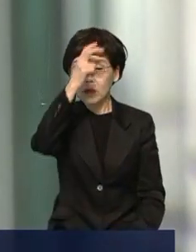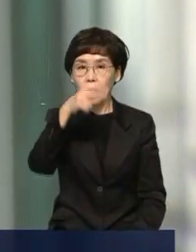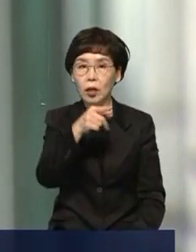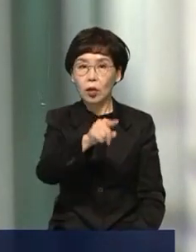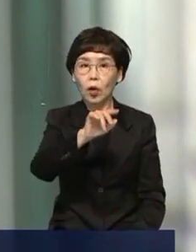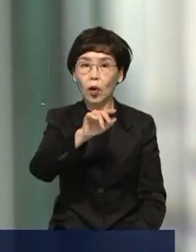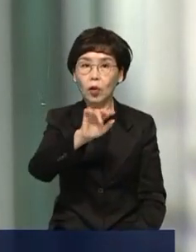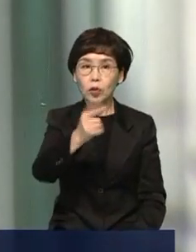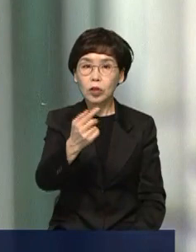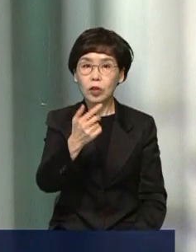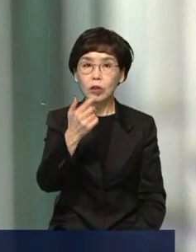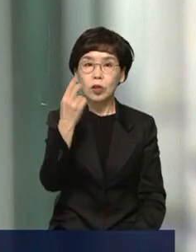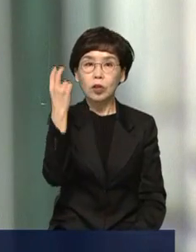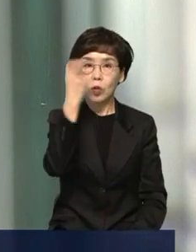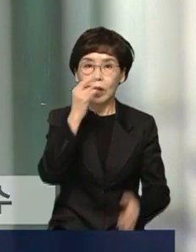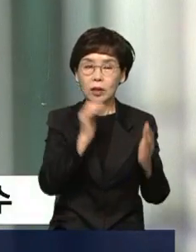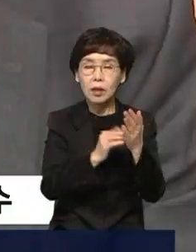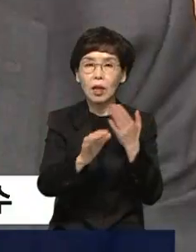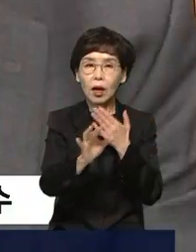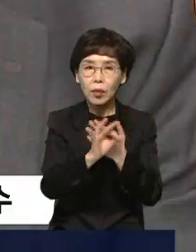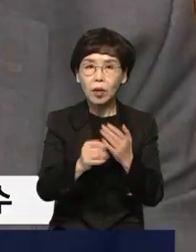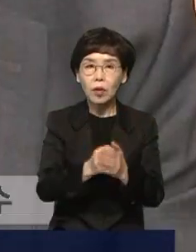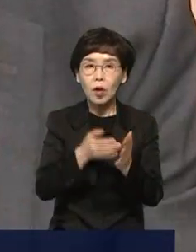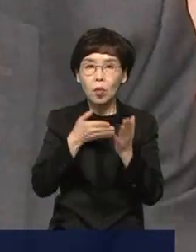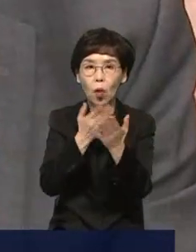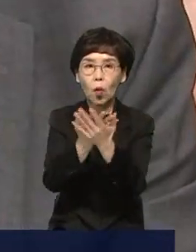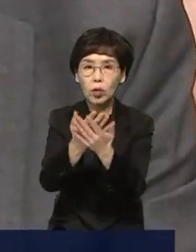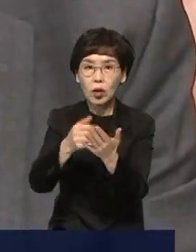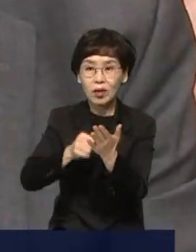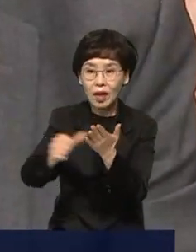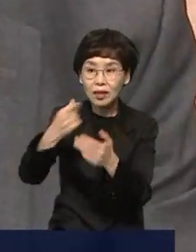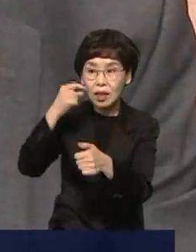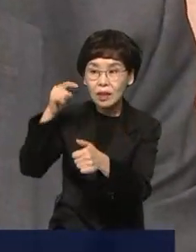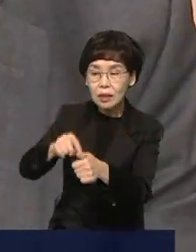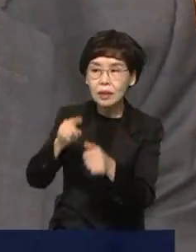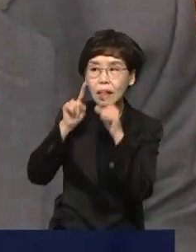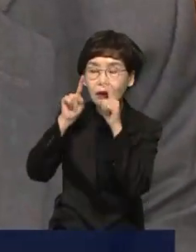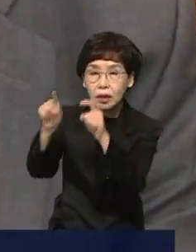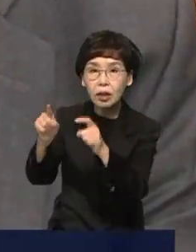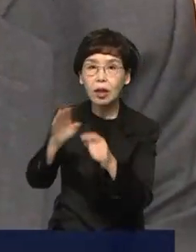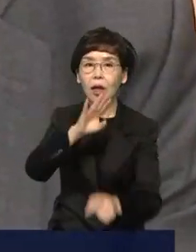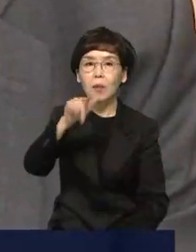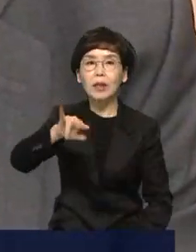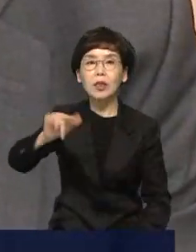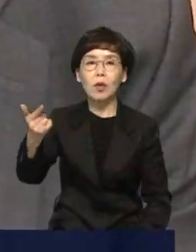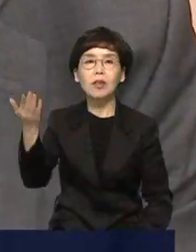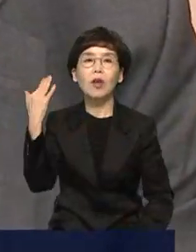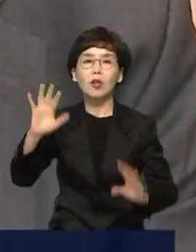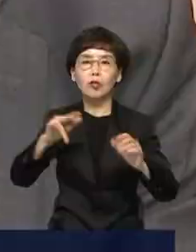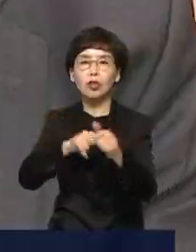전 실장 조사를 마치는 대로 첩보 보고서 등을 삭제하라고 지시한 의혹이 제기된 박지원 전